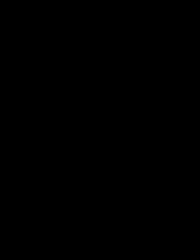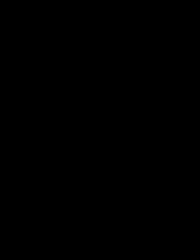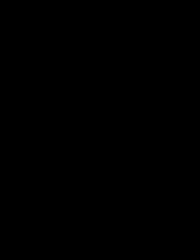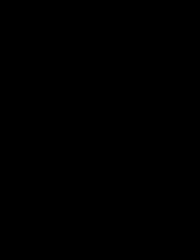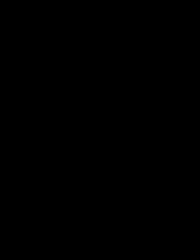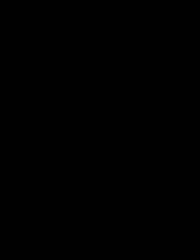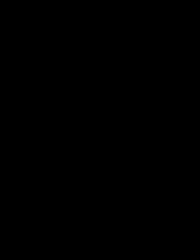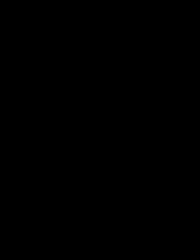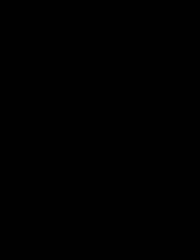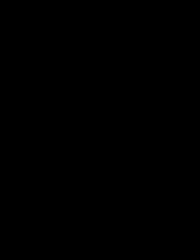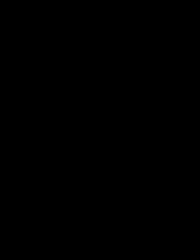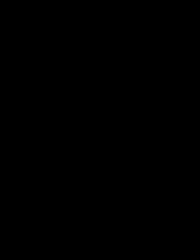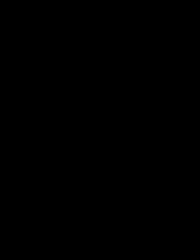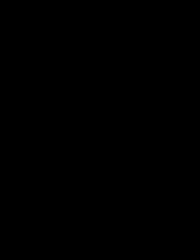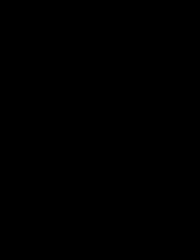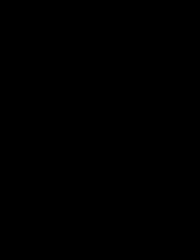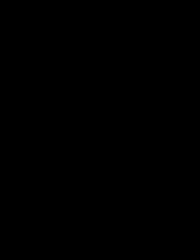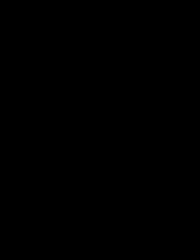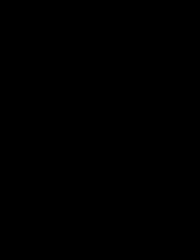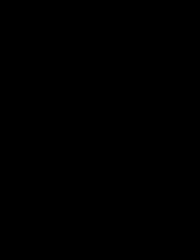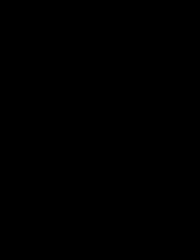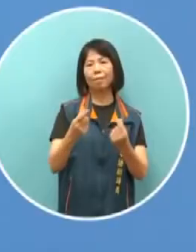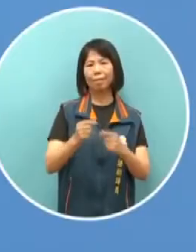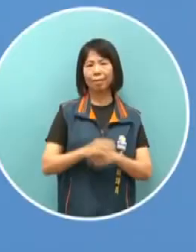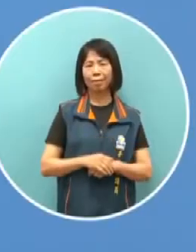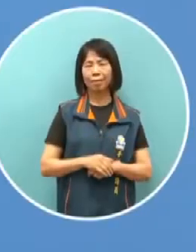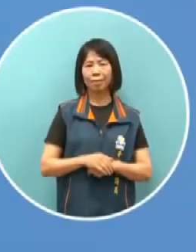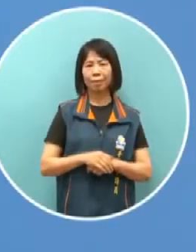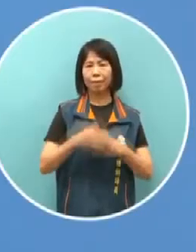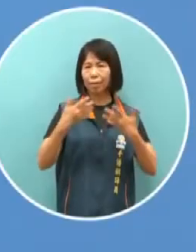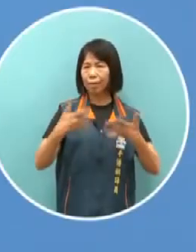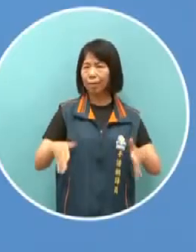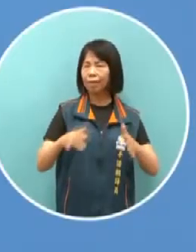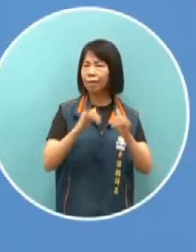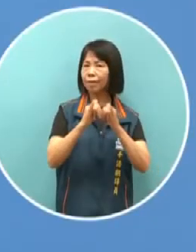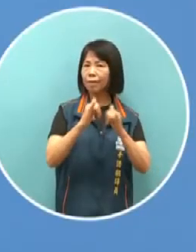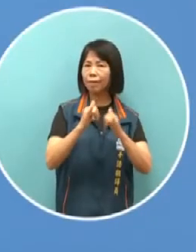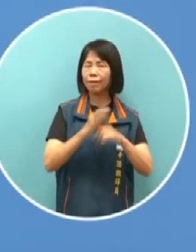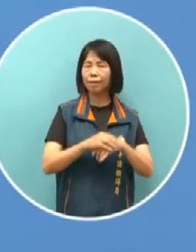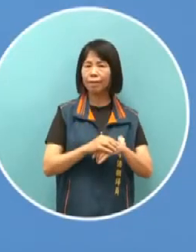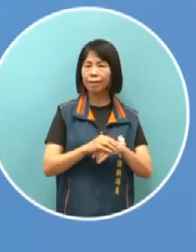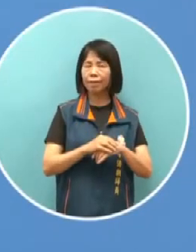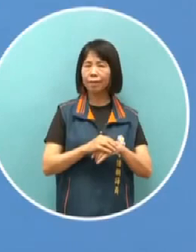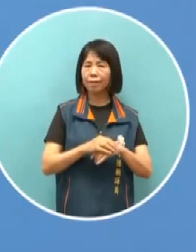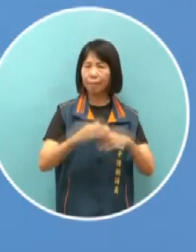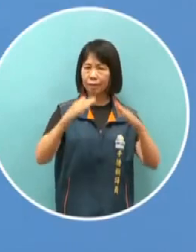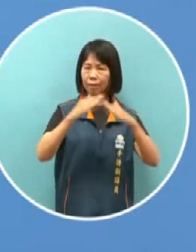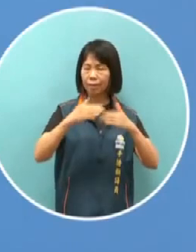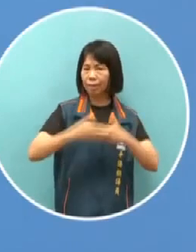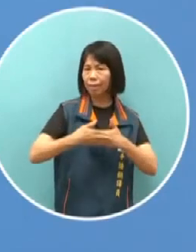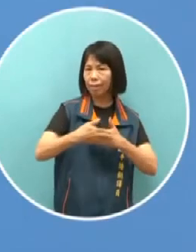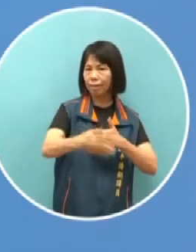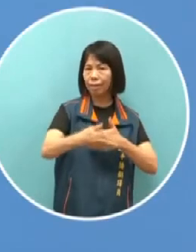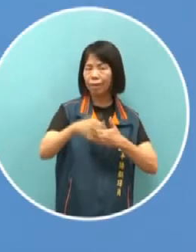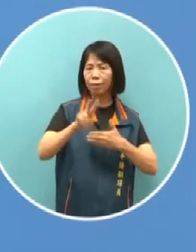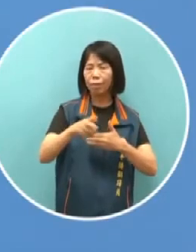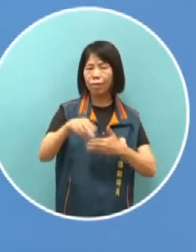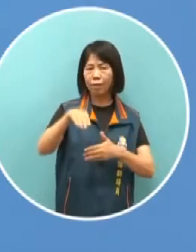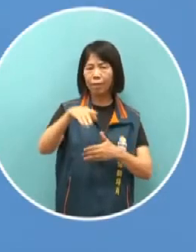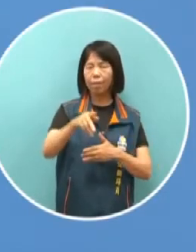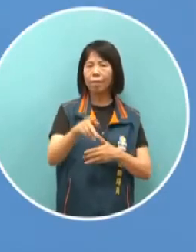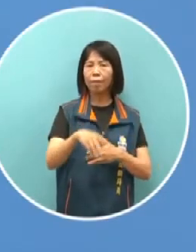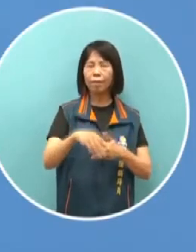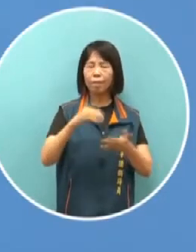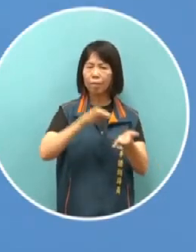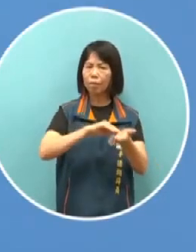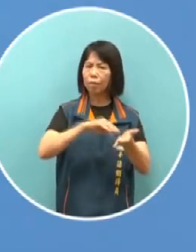把隔离当作休息，将思绪转念，静下心来思索未来的方向，近期使用心情温度计量